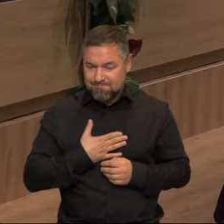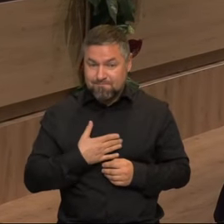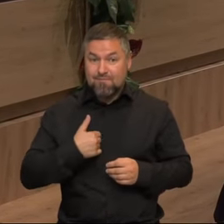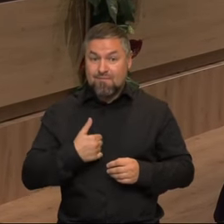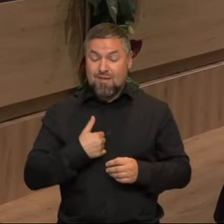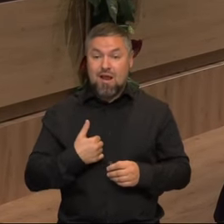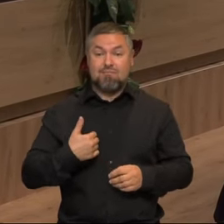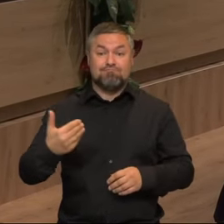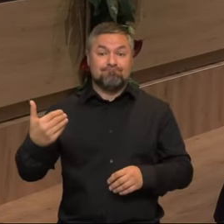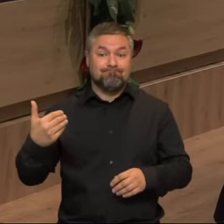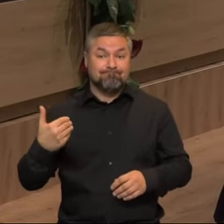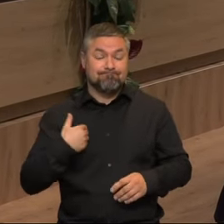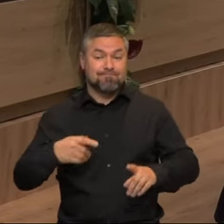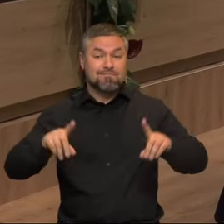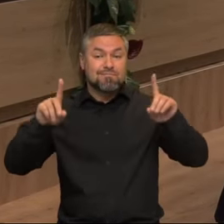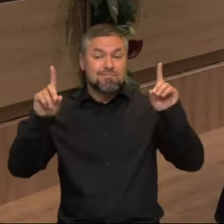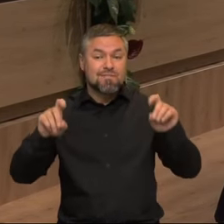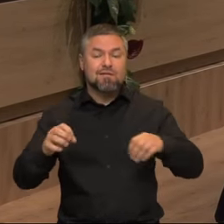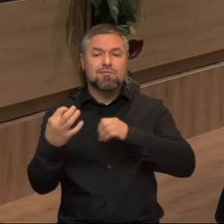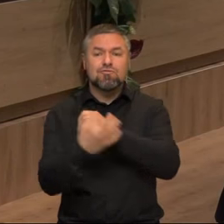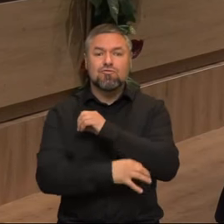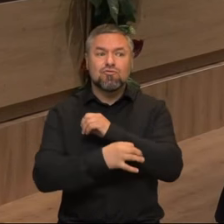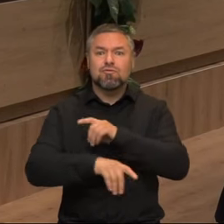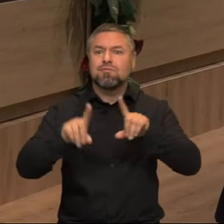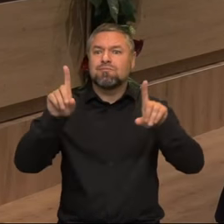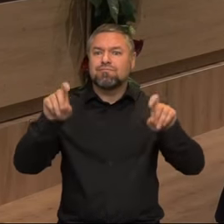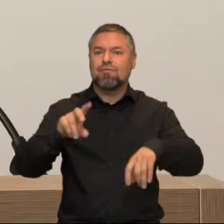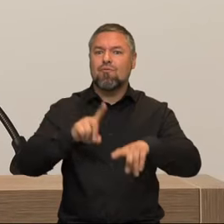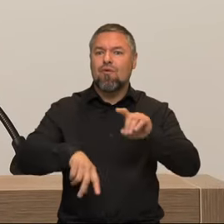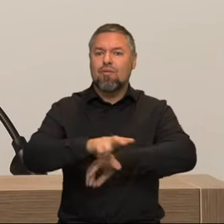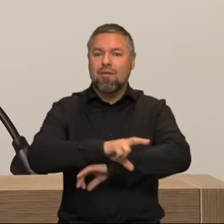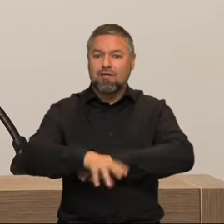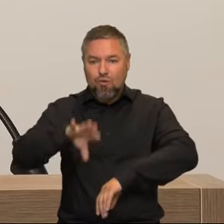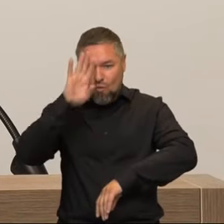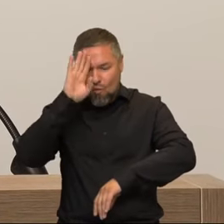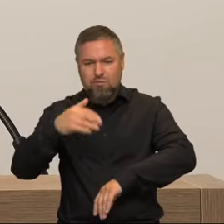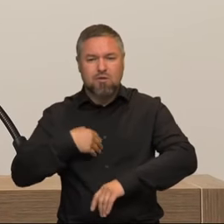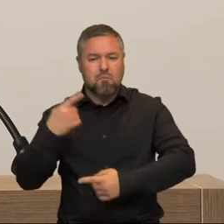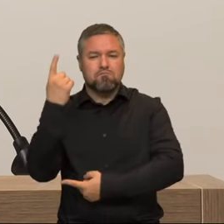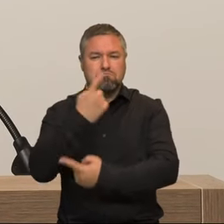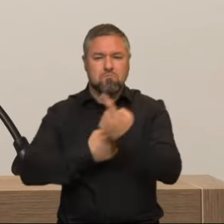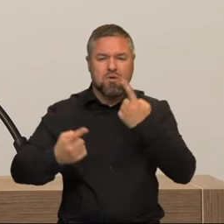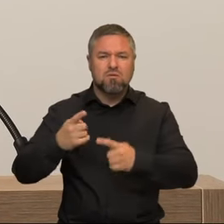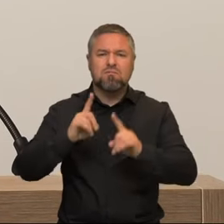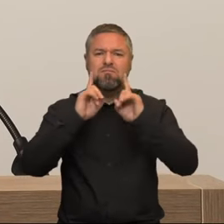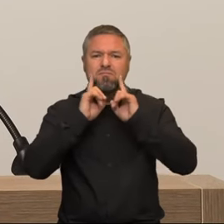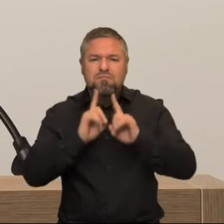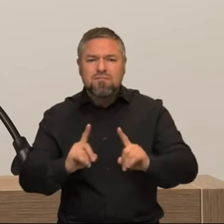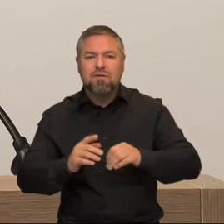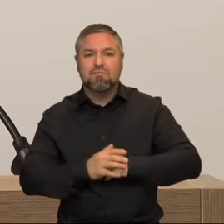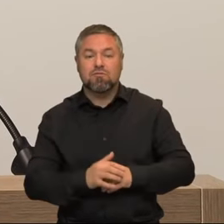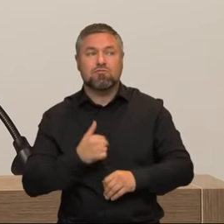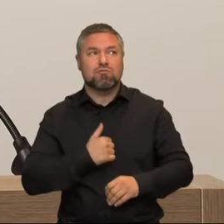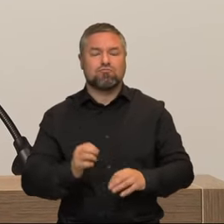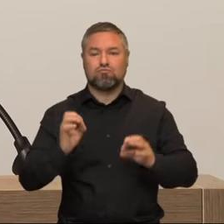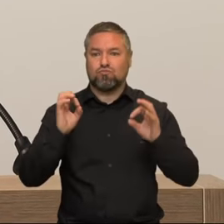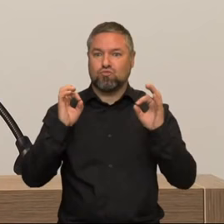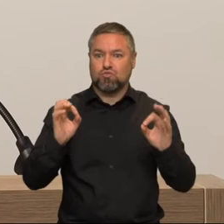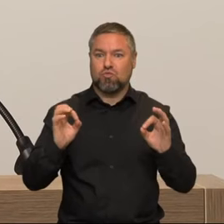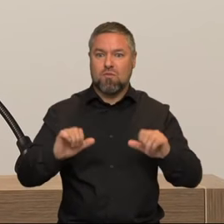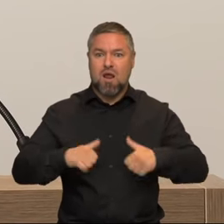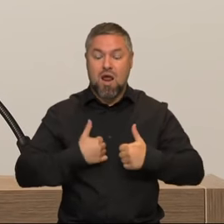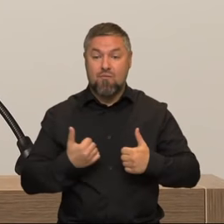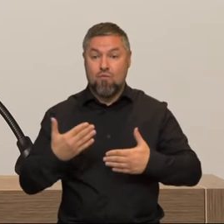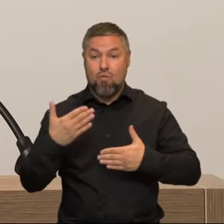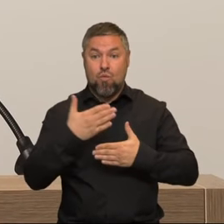państwa, kiedy rozpoczynałam studia na Politechnice Łódzkiej, pomyślałam sobie tak szczerze, że to dobry moment, żeby